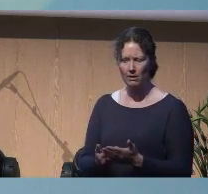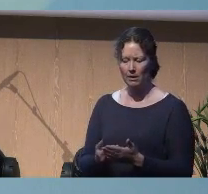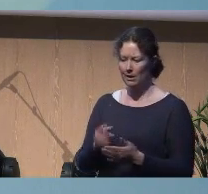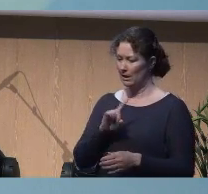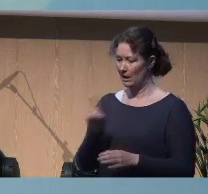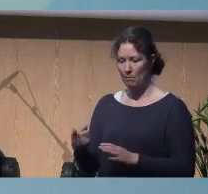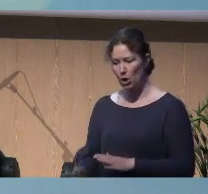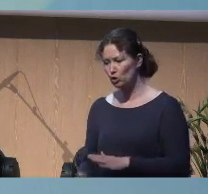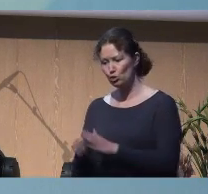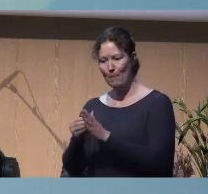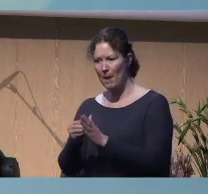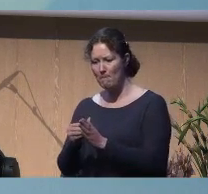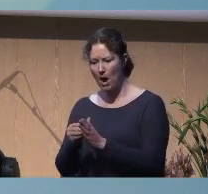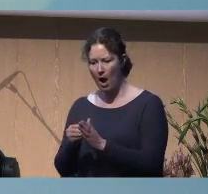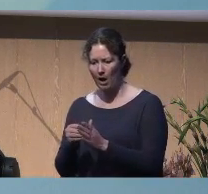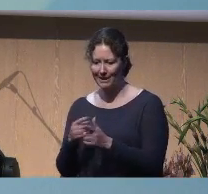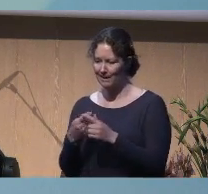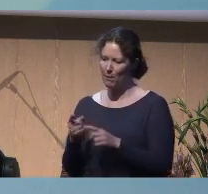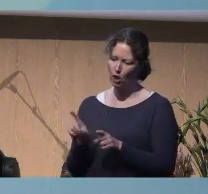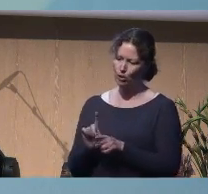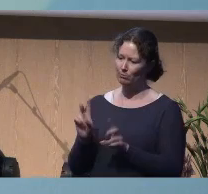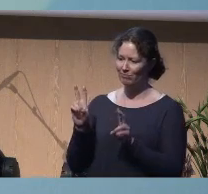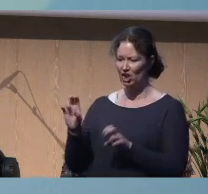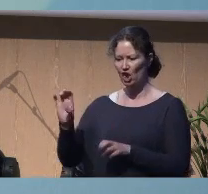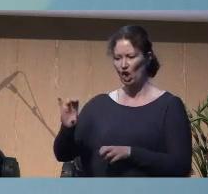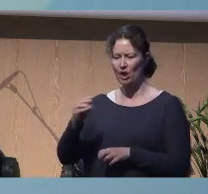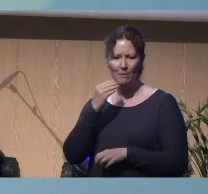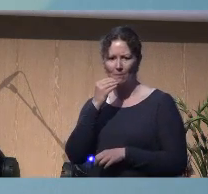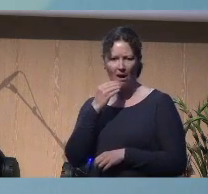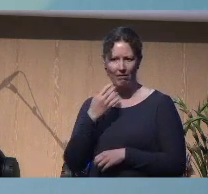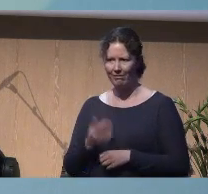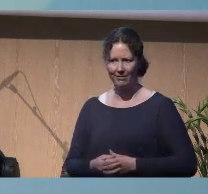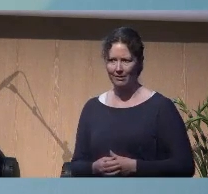et supplement, ikke bare litt krydder på maten,